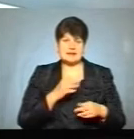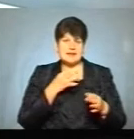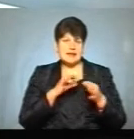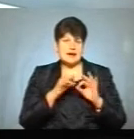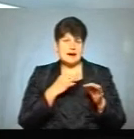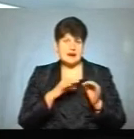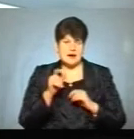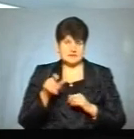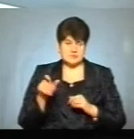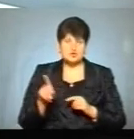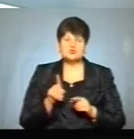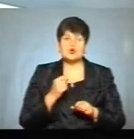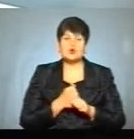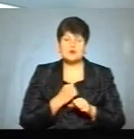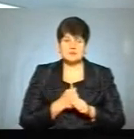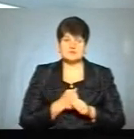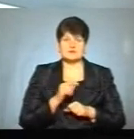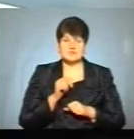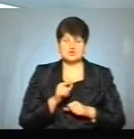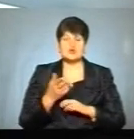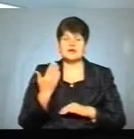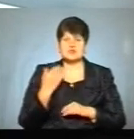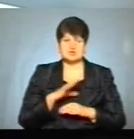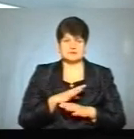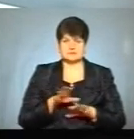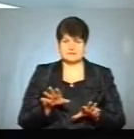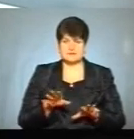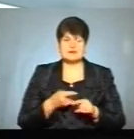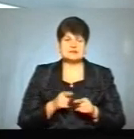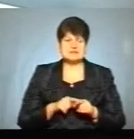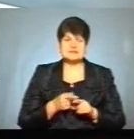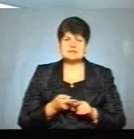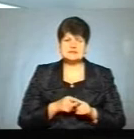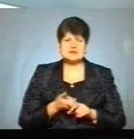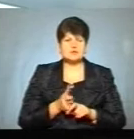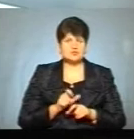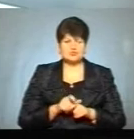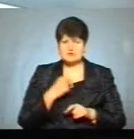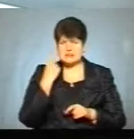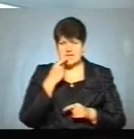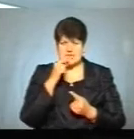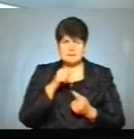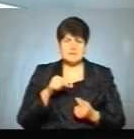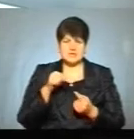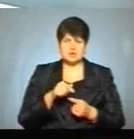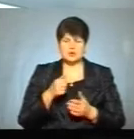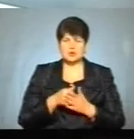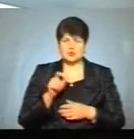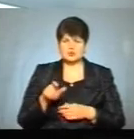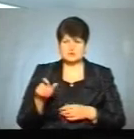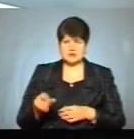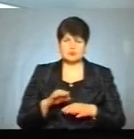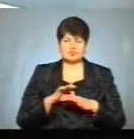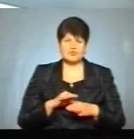Що такого робить кар'єрний радник, що не робив раніше? Ну, це дуже такий індивідуальний підхід до кожної людини. Проводиться таке